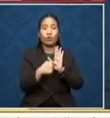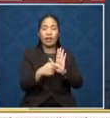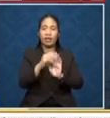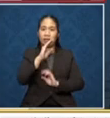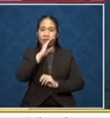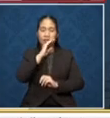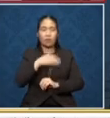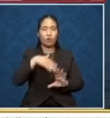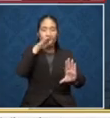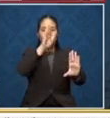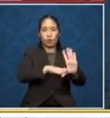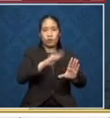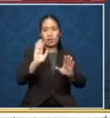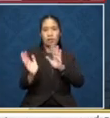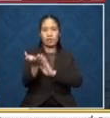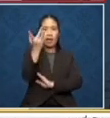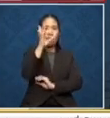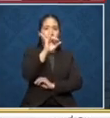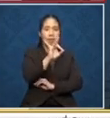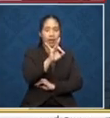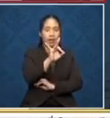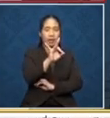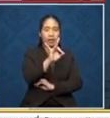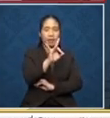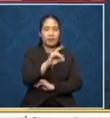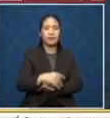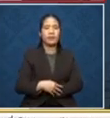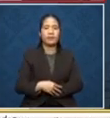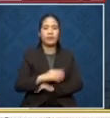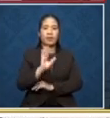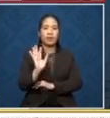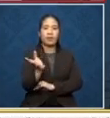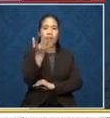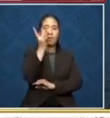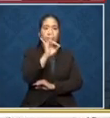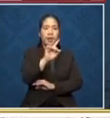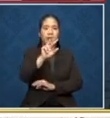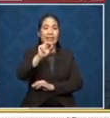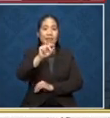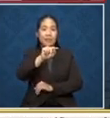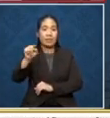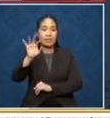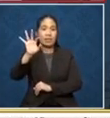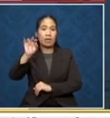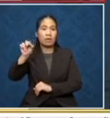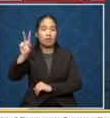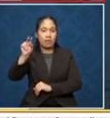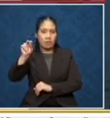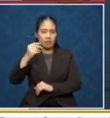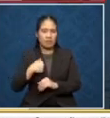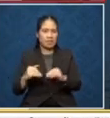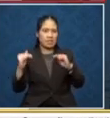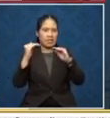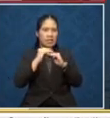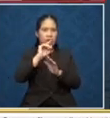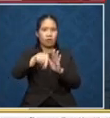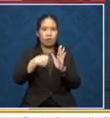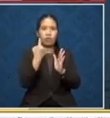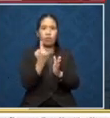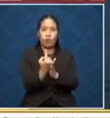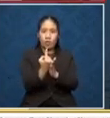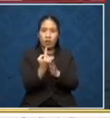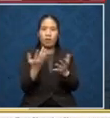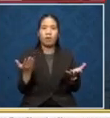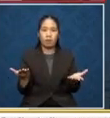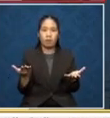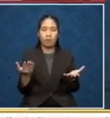ทะเบียนเวลา 8:00นถึง 9 88:30น - 9:30นให้เวลาใช้สิทธิ์เพียงแค่ 1ช่วโมงในการ